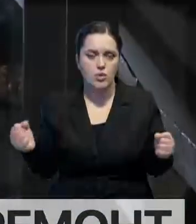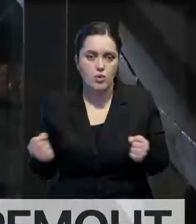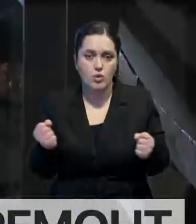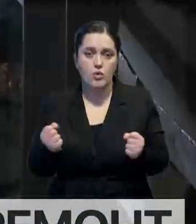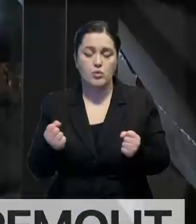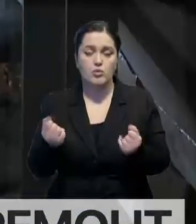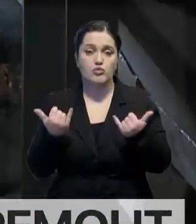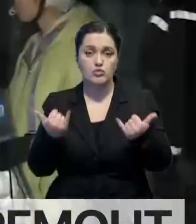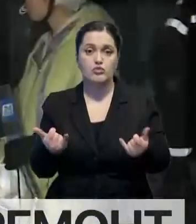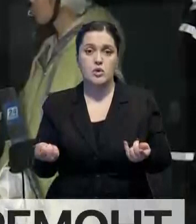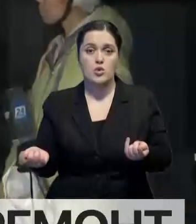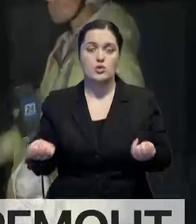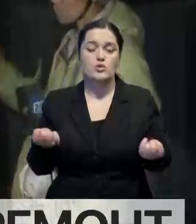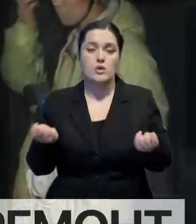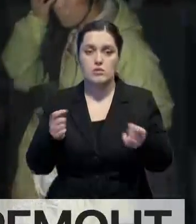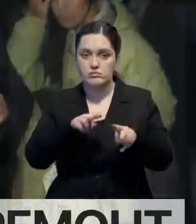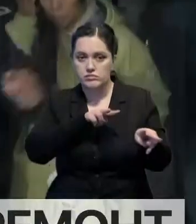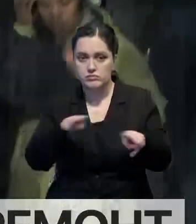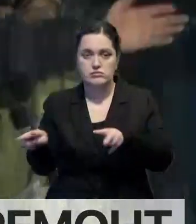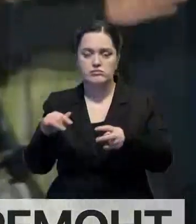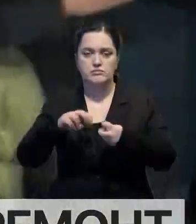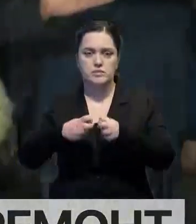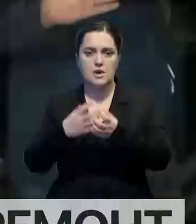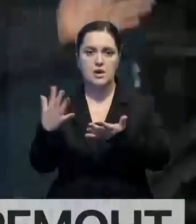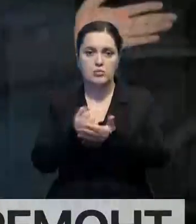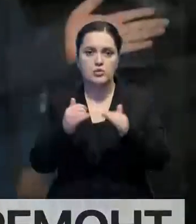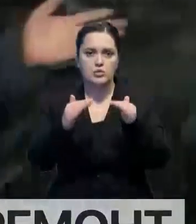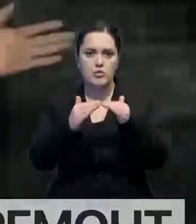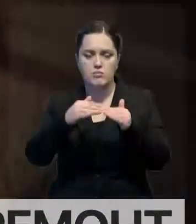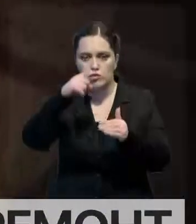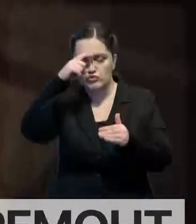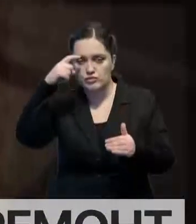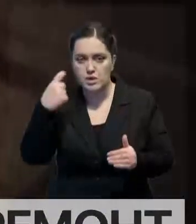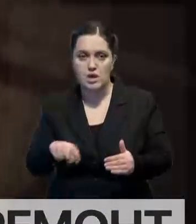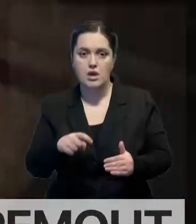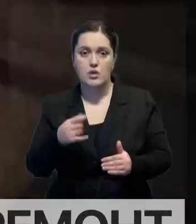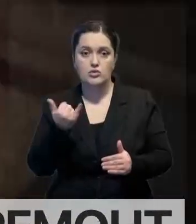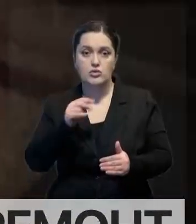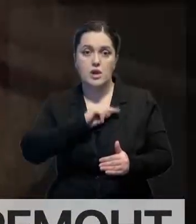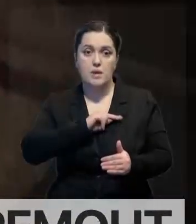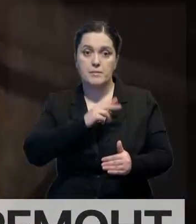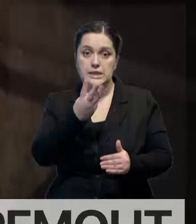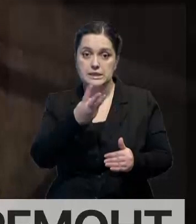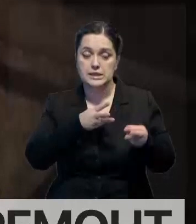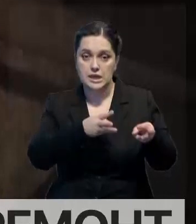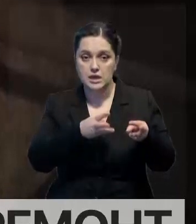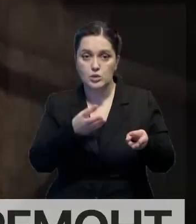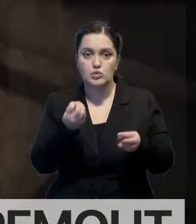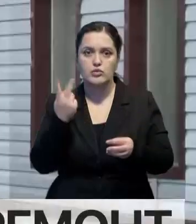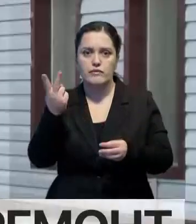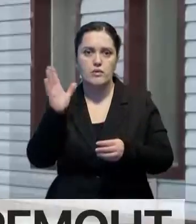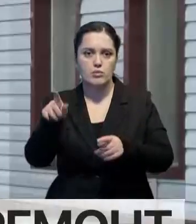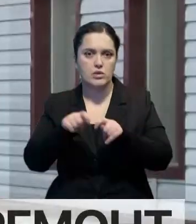под руководством властей региона с проблемами справились. В домах сейчас жарко, уже работают 3 котла из 6, еще 2 скоро